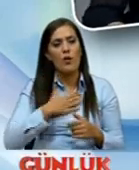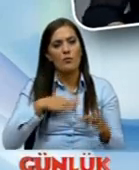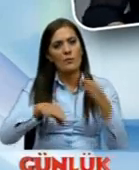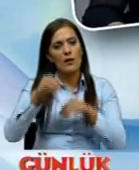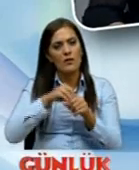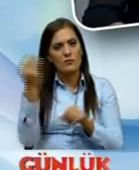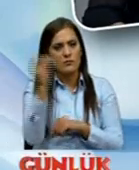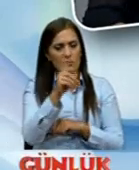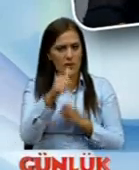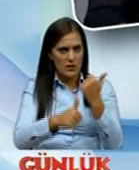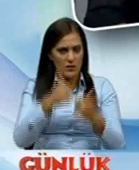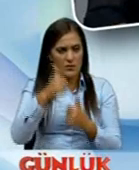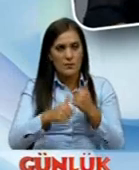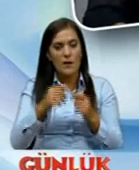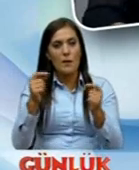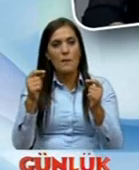bir yarışma.